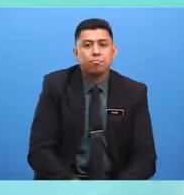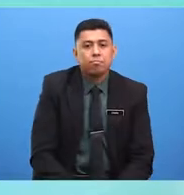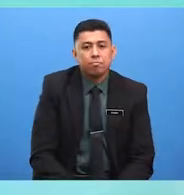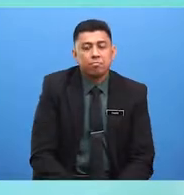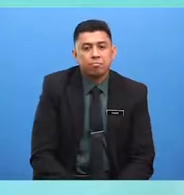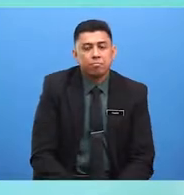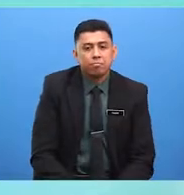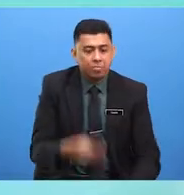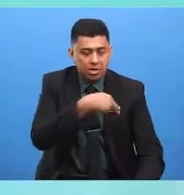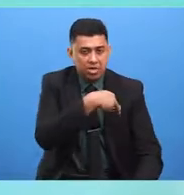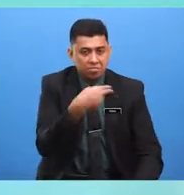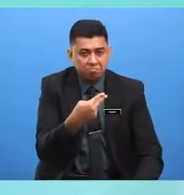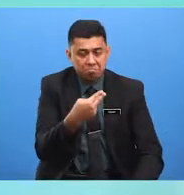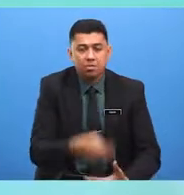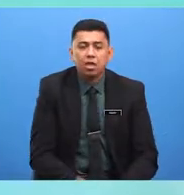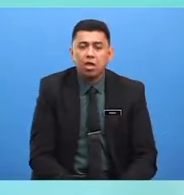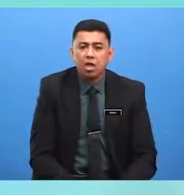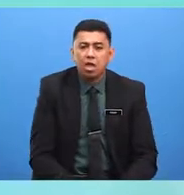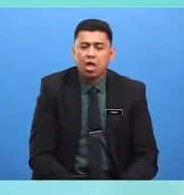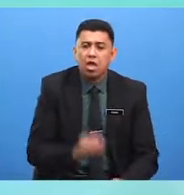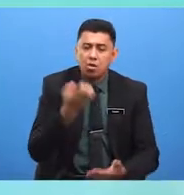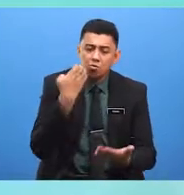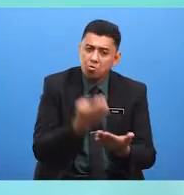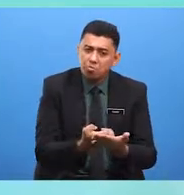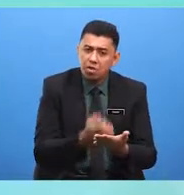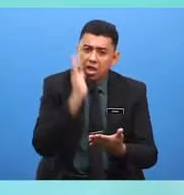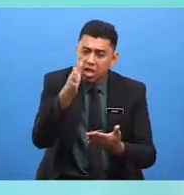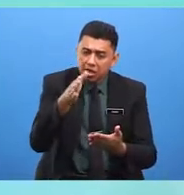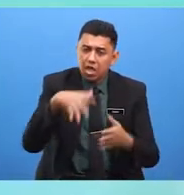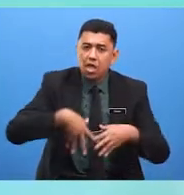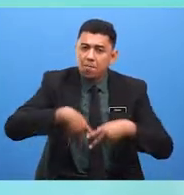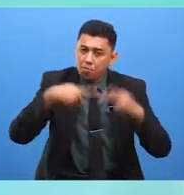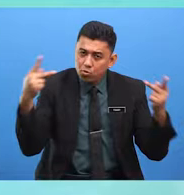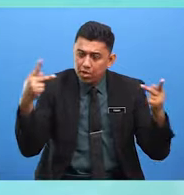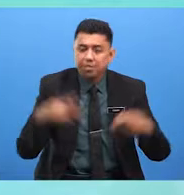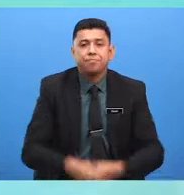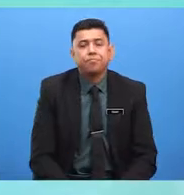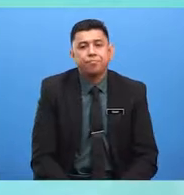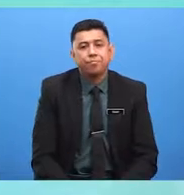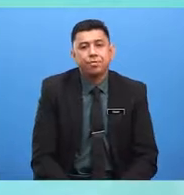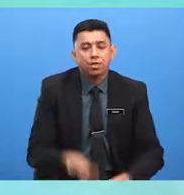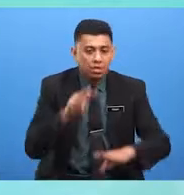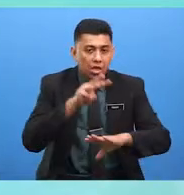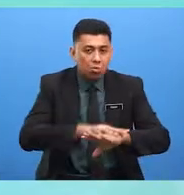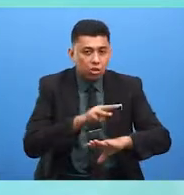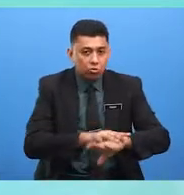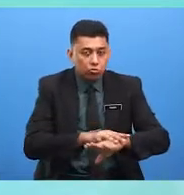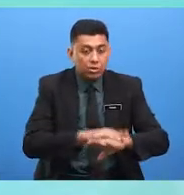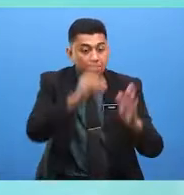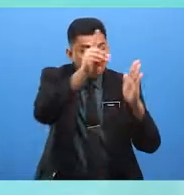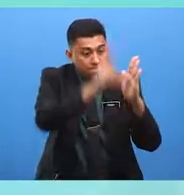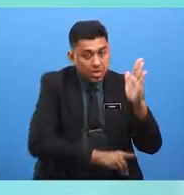hasilnya ekonomi dapat dipulihkan Hai bagaimana puluh sewaktu kemelesetan